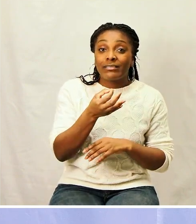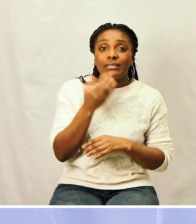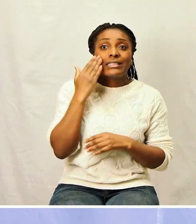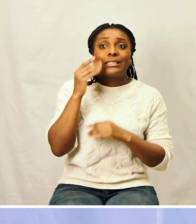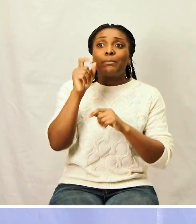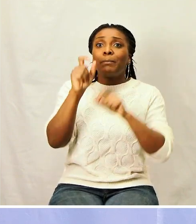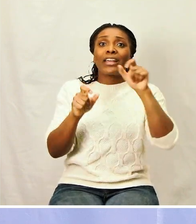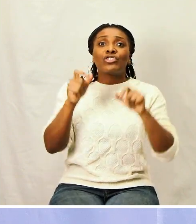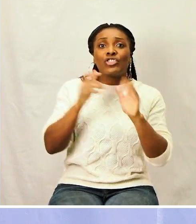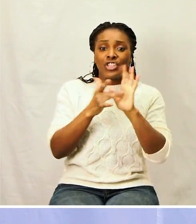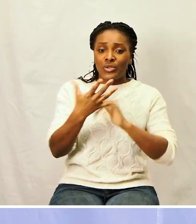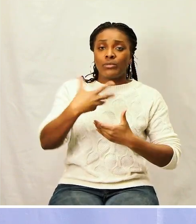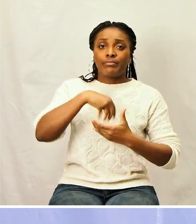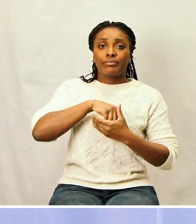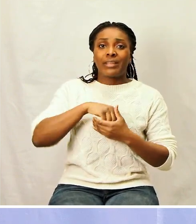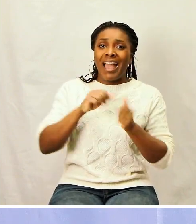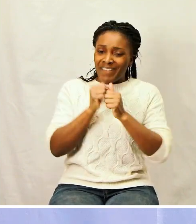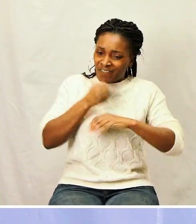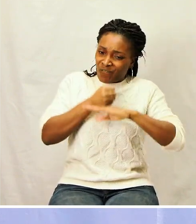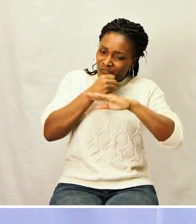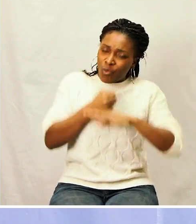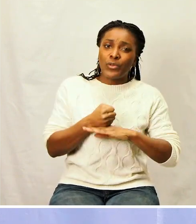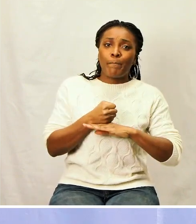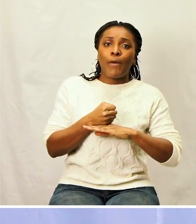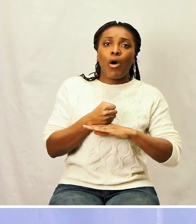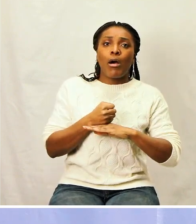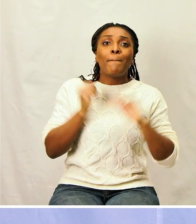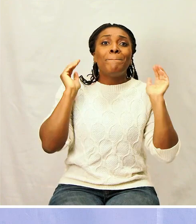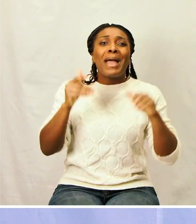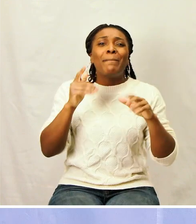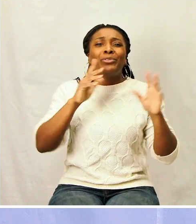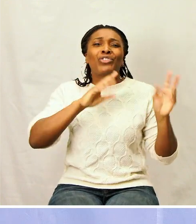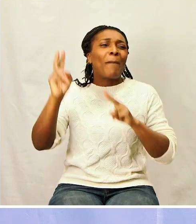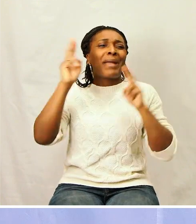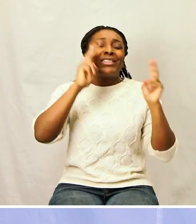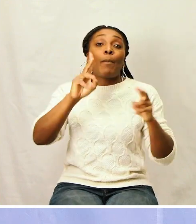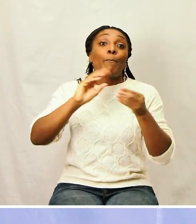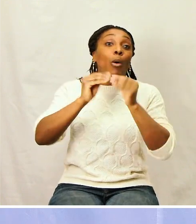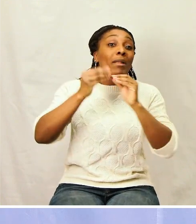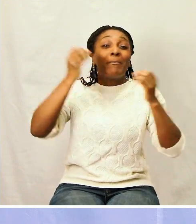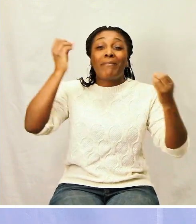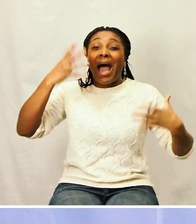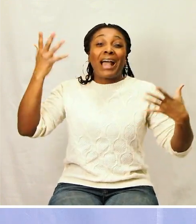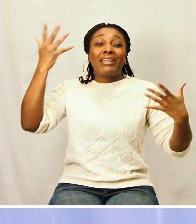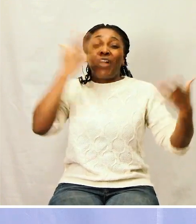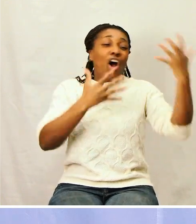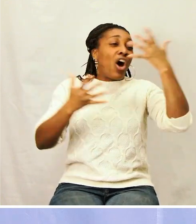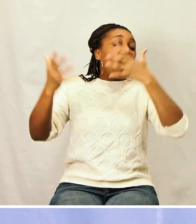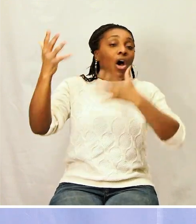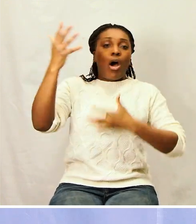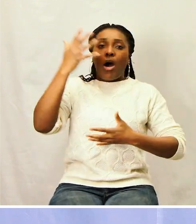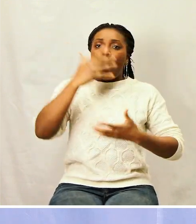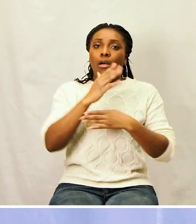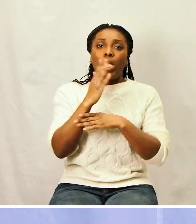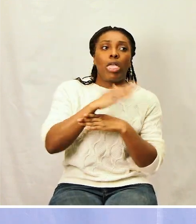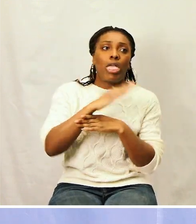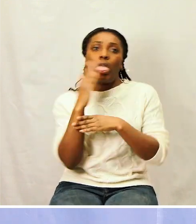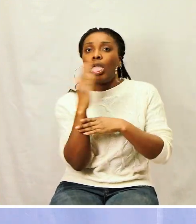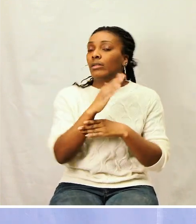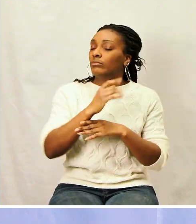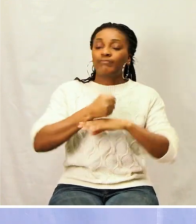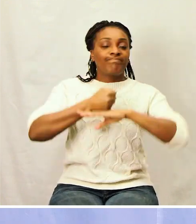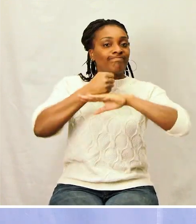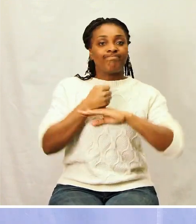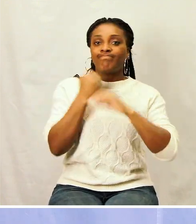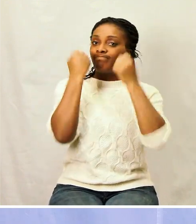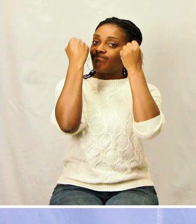Christ et et qui pose ses fondements là et bien quand il peut y avoir une tempête quand il va avoir des événements extérieurs et bien il ne il ne ne fléchira